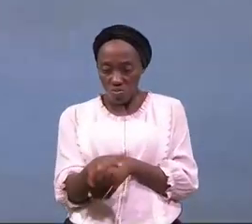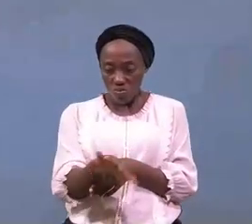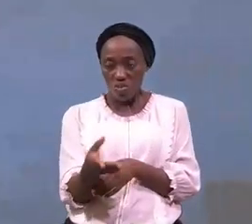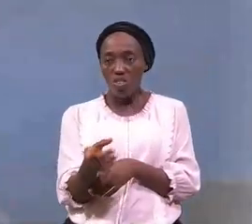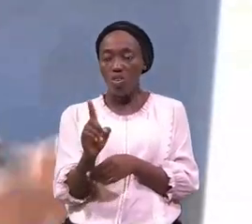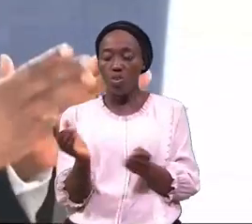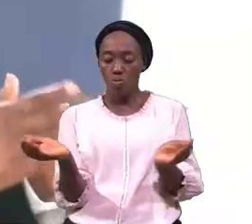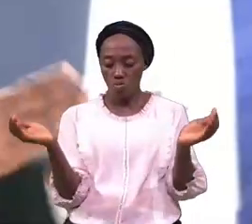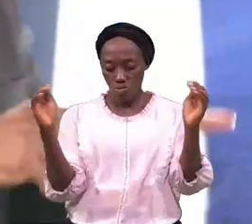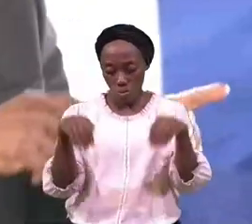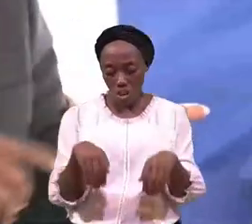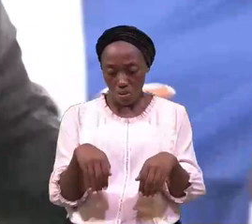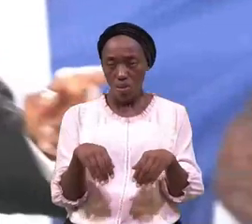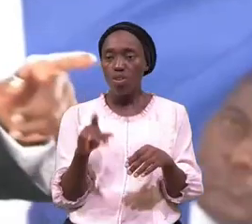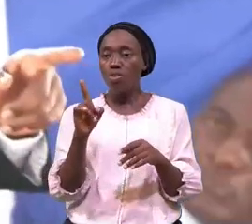si tu t'effondres,